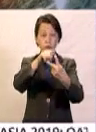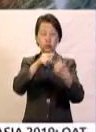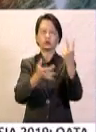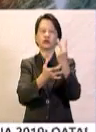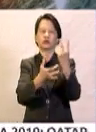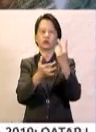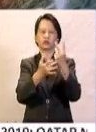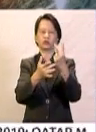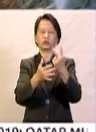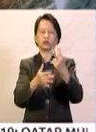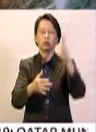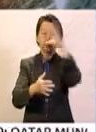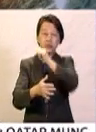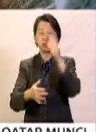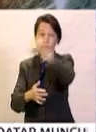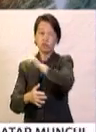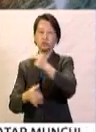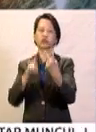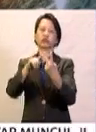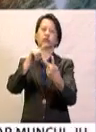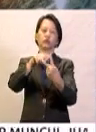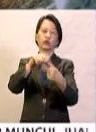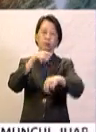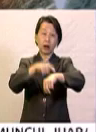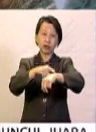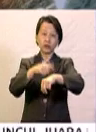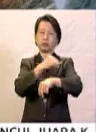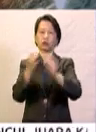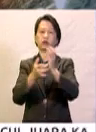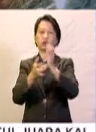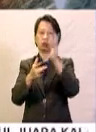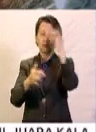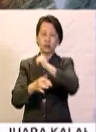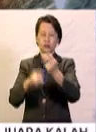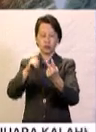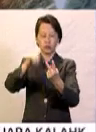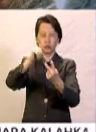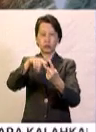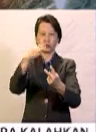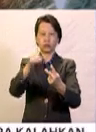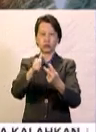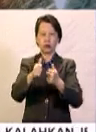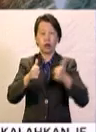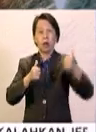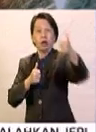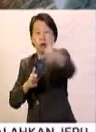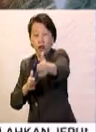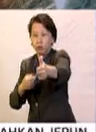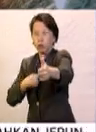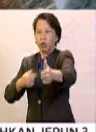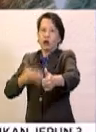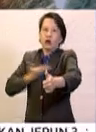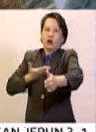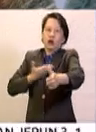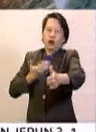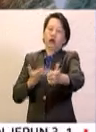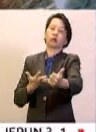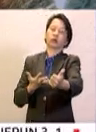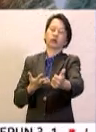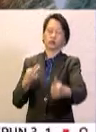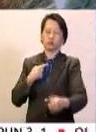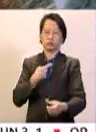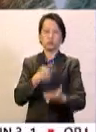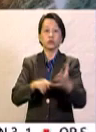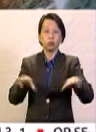teknologi. Walaupun kedua-dua ini selalu mendahului kita tahu. Jadi apa yang perlu kita lakukan sekali